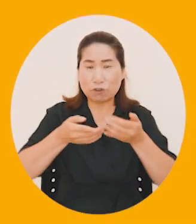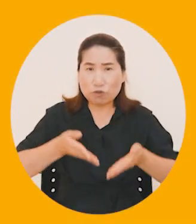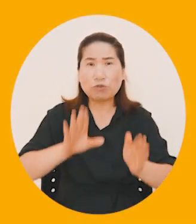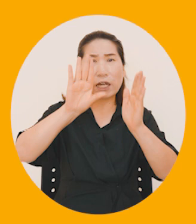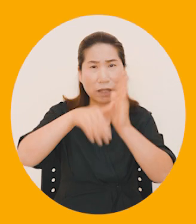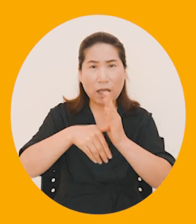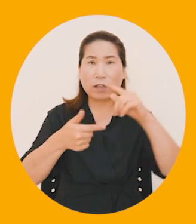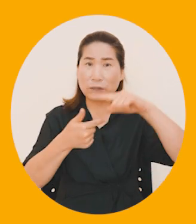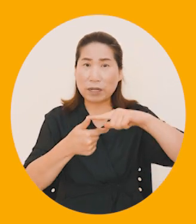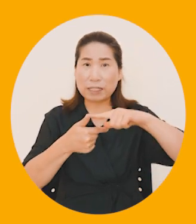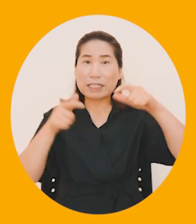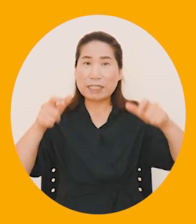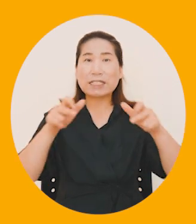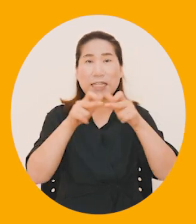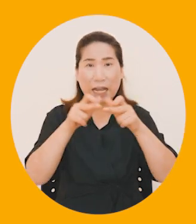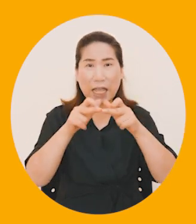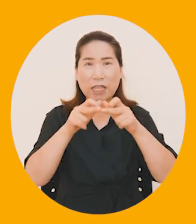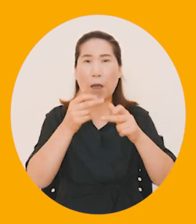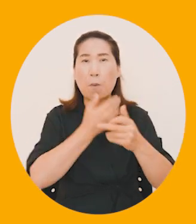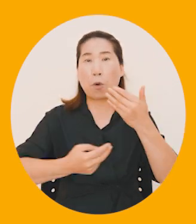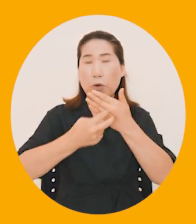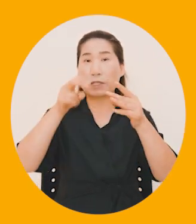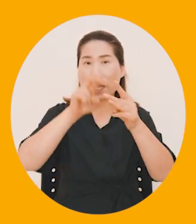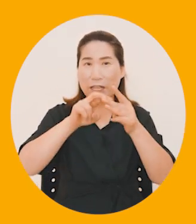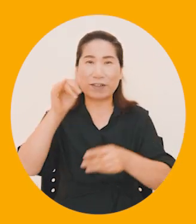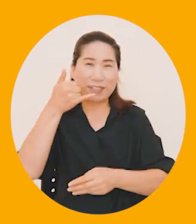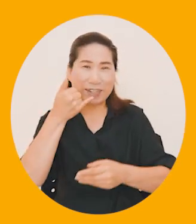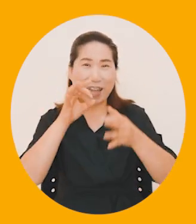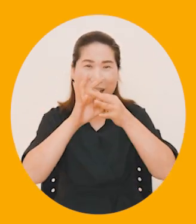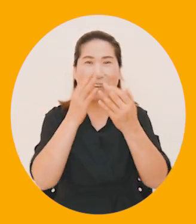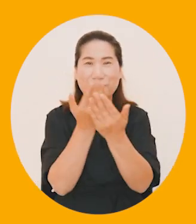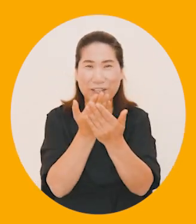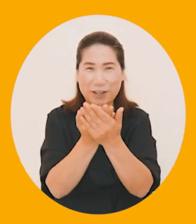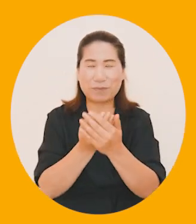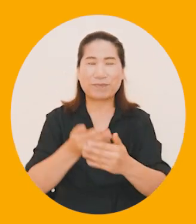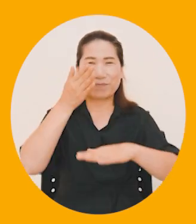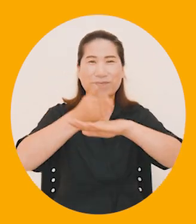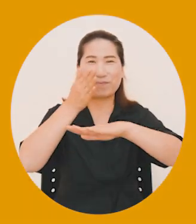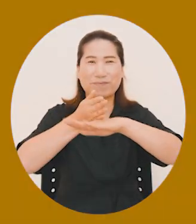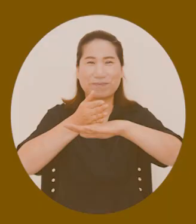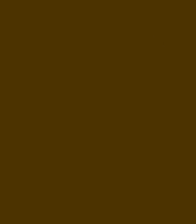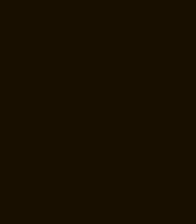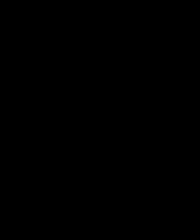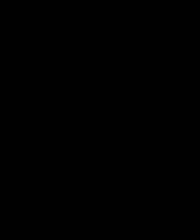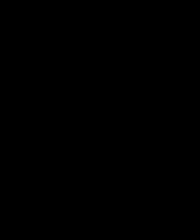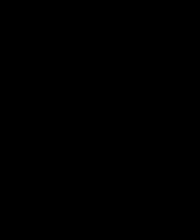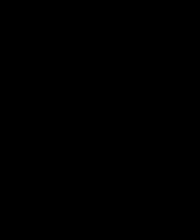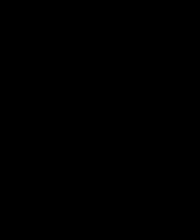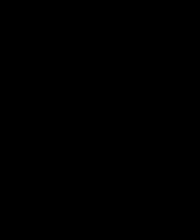시 경상남도 지역장애인 보건의료센터로 연락주세요. 감사합니다.